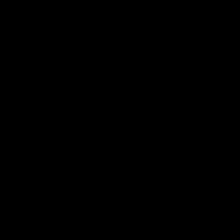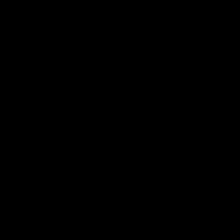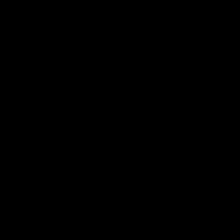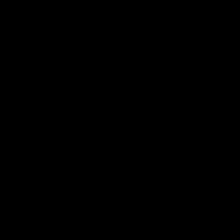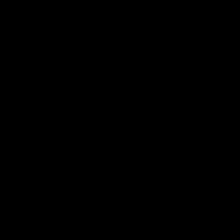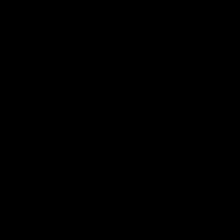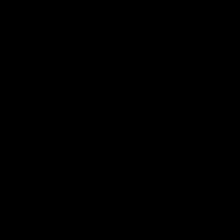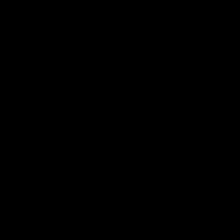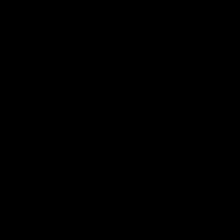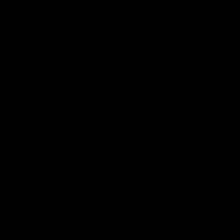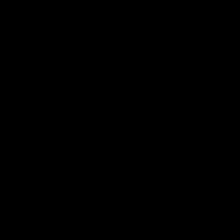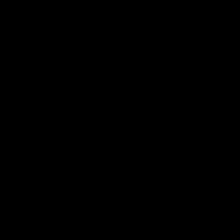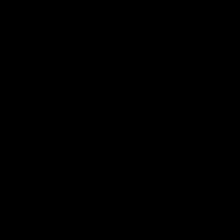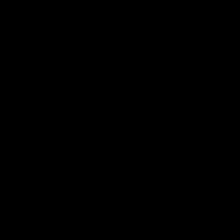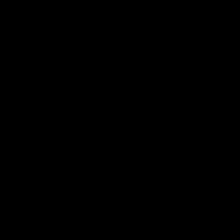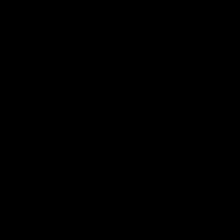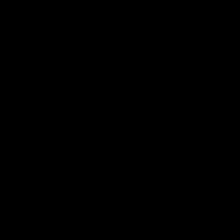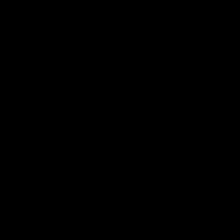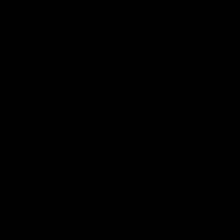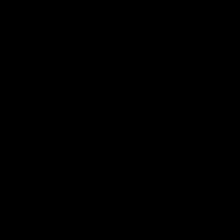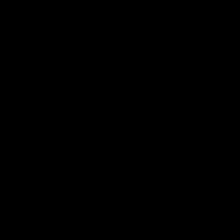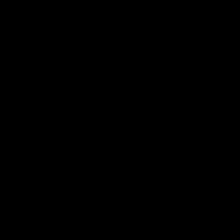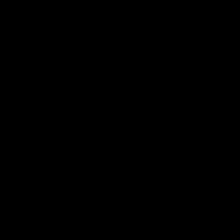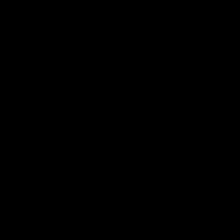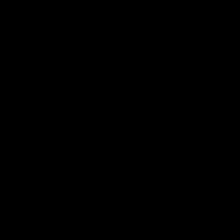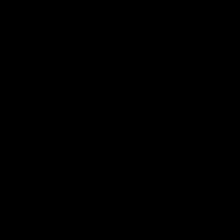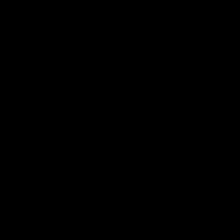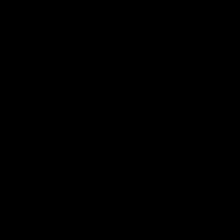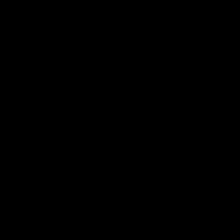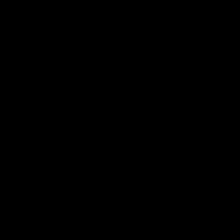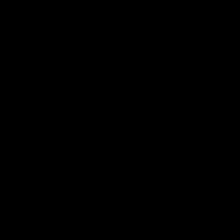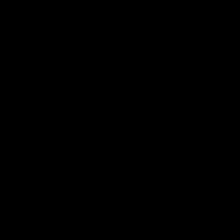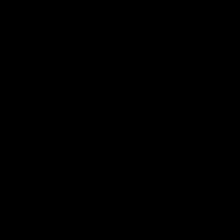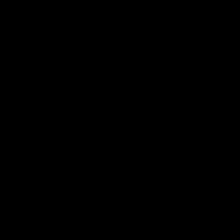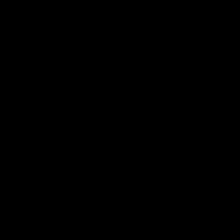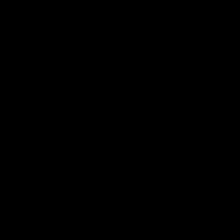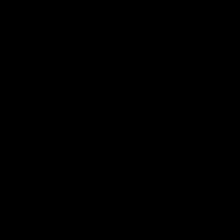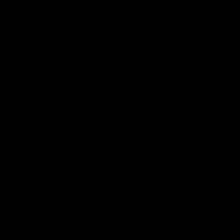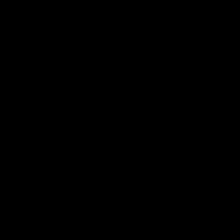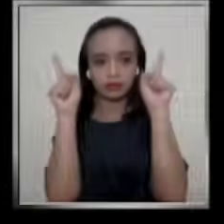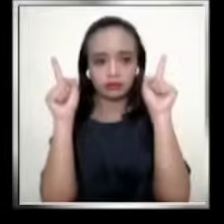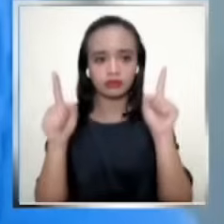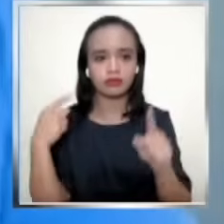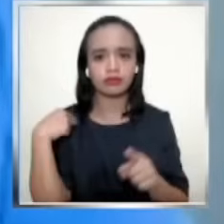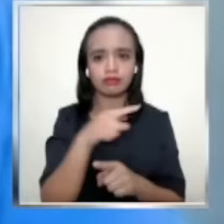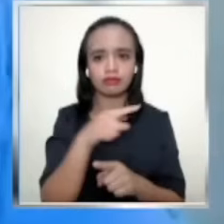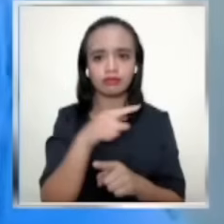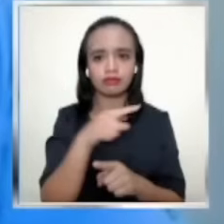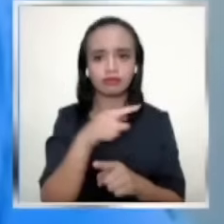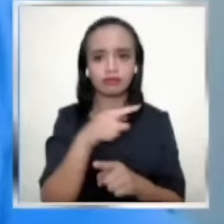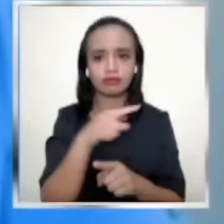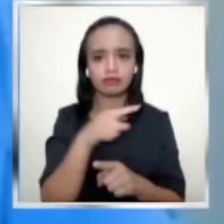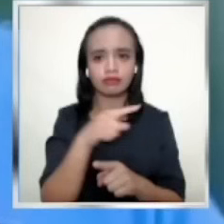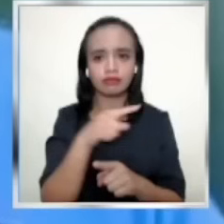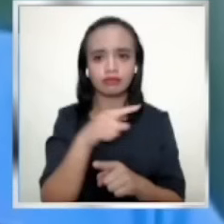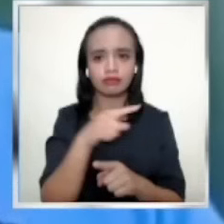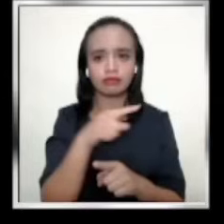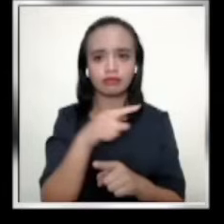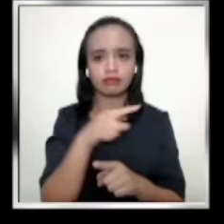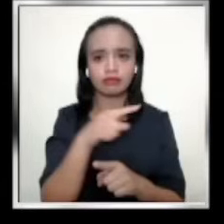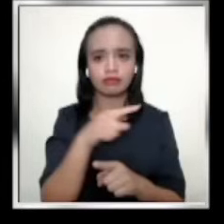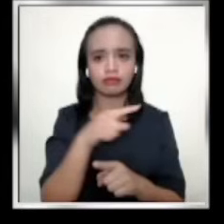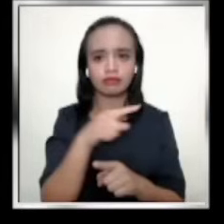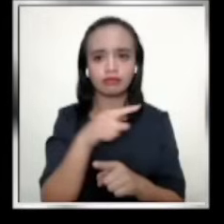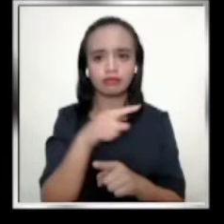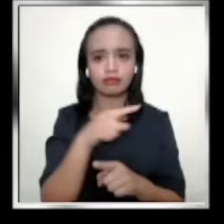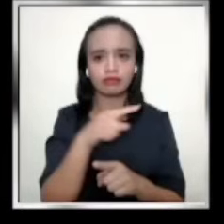laki. Nagulat kami dahil sobrang laki siya. Natuwa kami ng wife ko, nagpa-picture kami. Ang daming nag-react at ang daming natuwa.